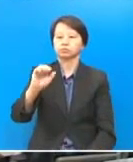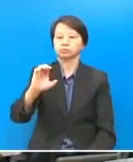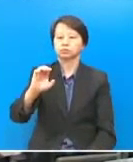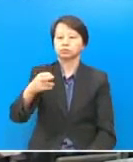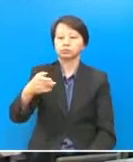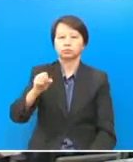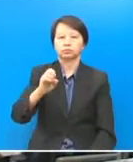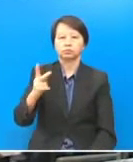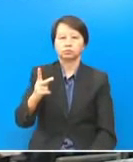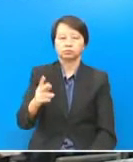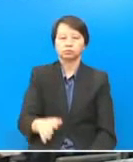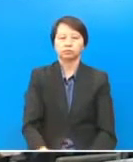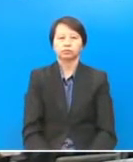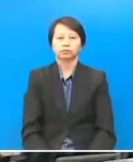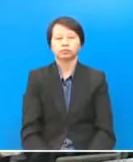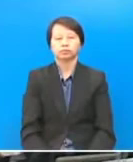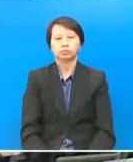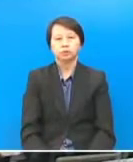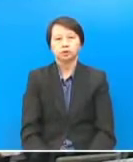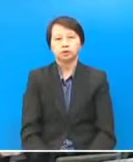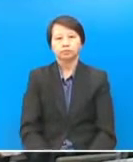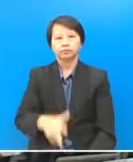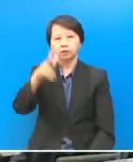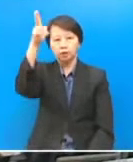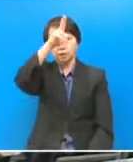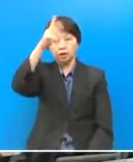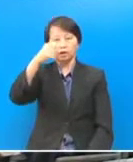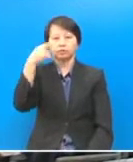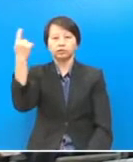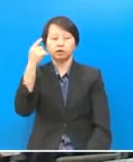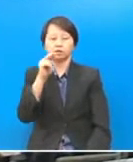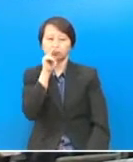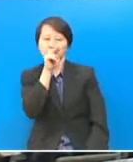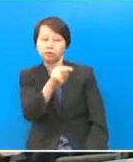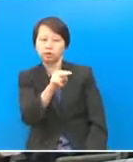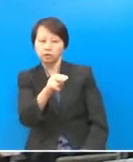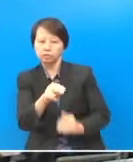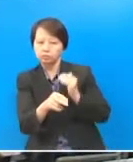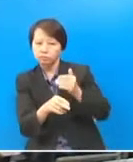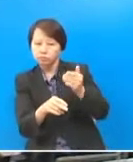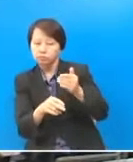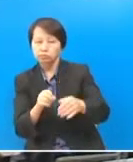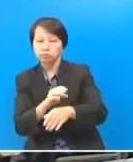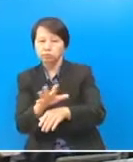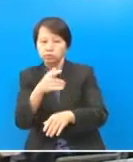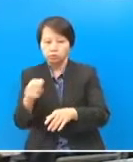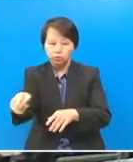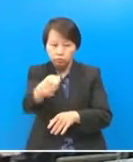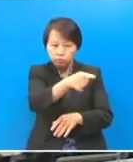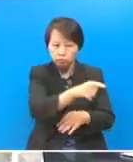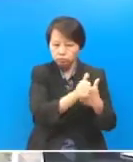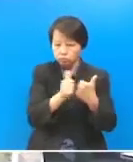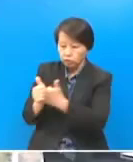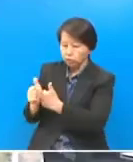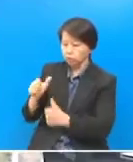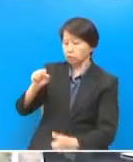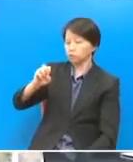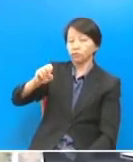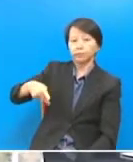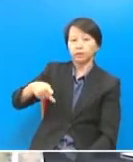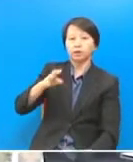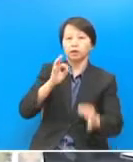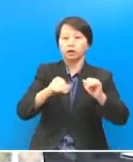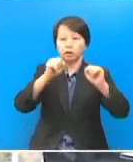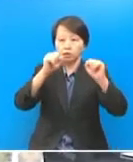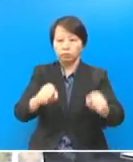memantau keadaan semua sentuh memastikan kita terus melaksanakan s&op esop jika perlu kita akan